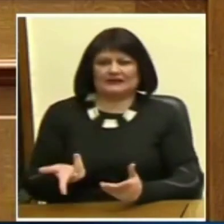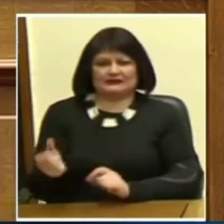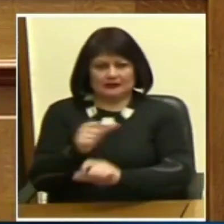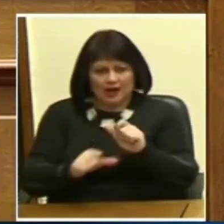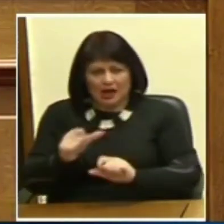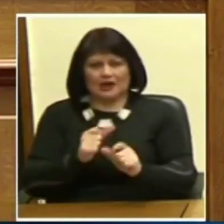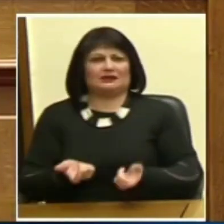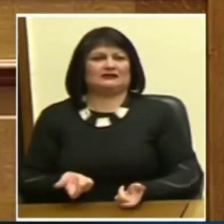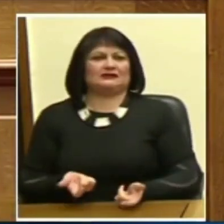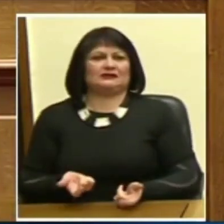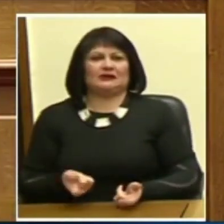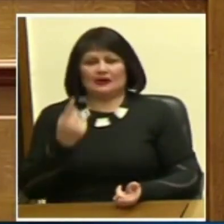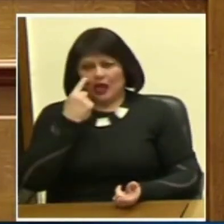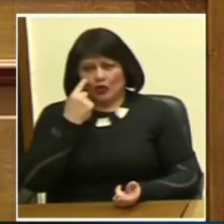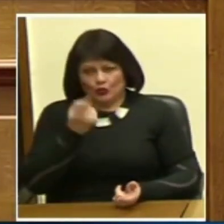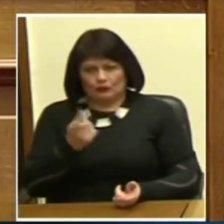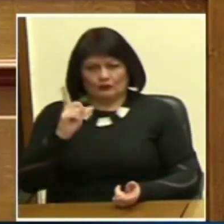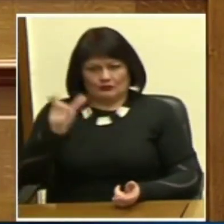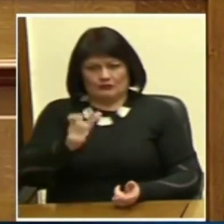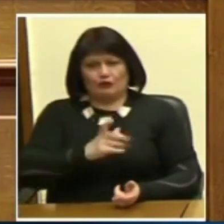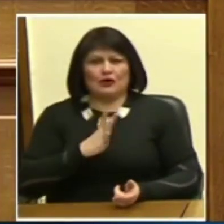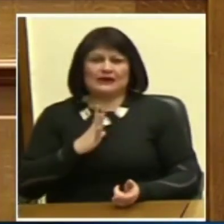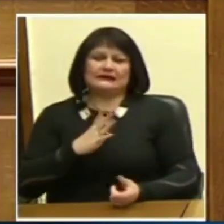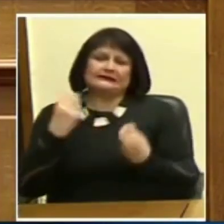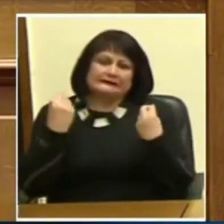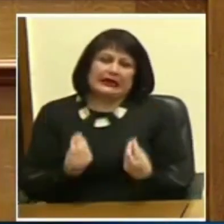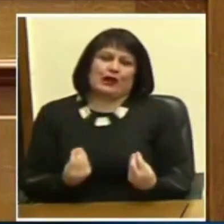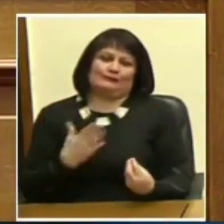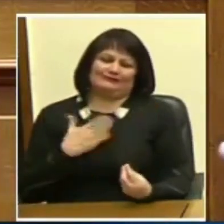αλλάξει και να δουν επιτέλους και οι πολίτες μας μια άσπρη μέρα. Σας